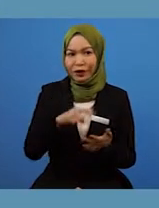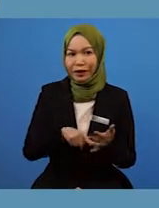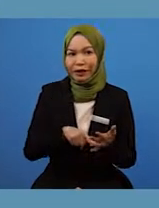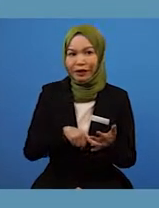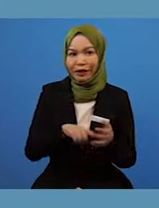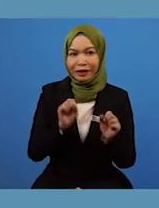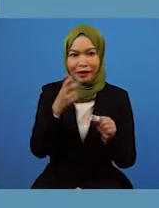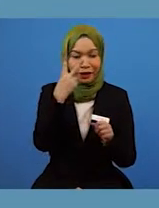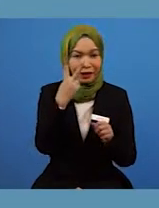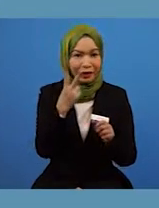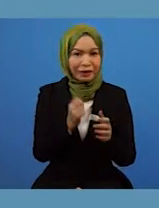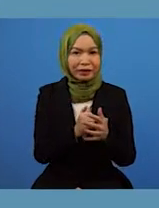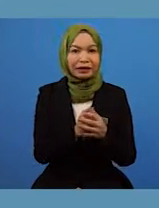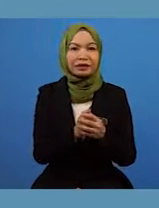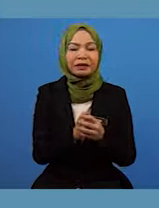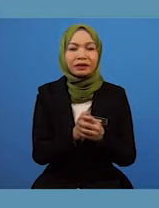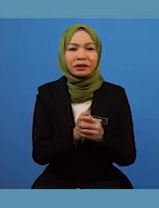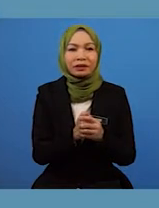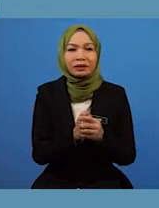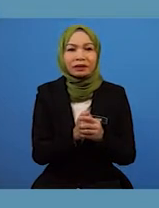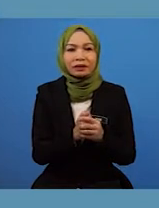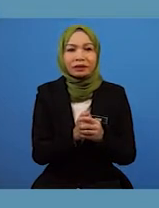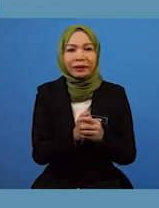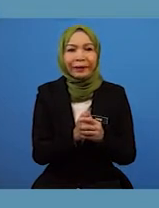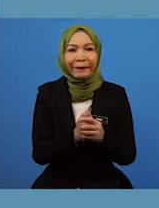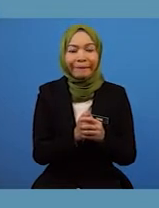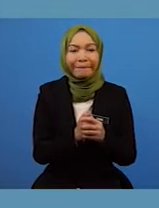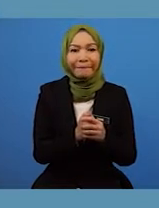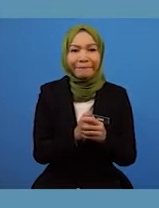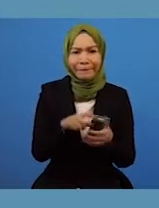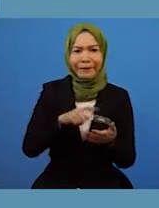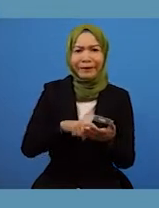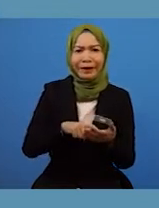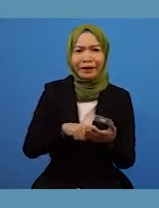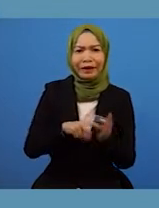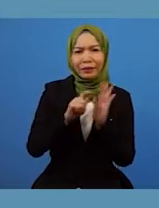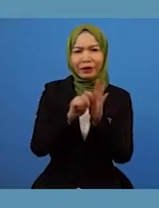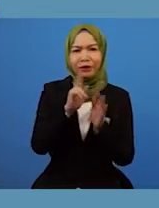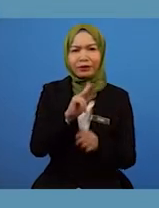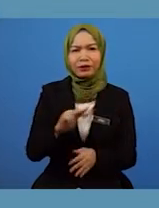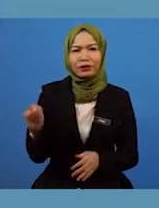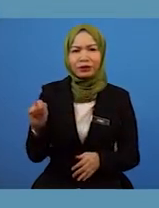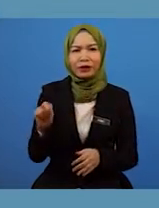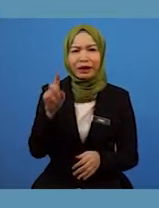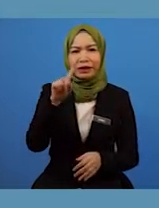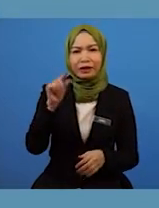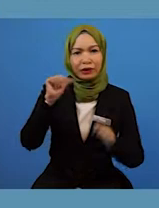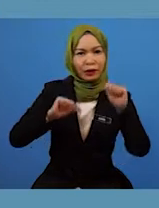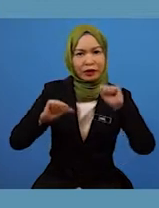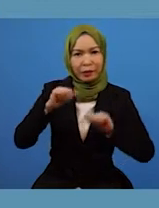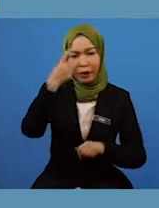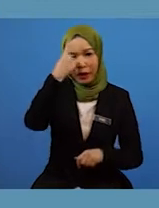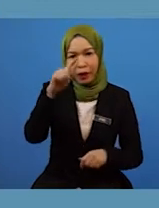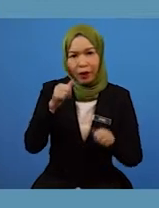seperti berikut. Maklumat berikut menunjukkan keputusan bagi satu eksperimen